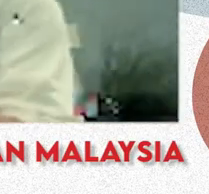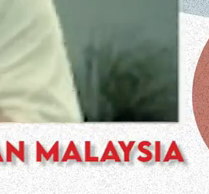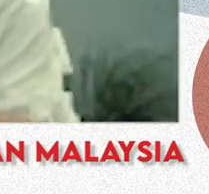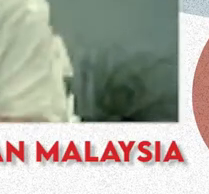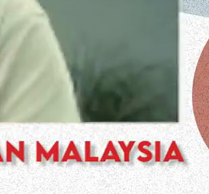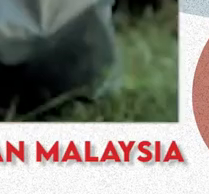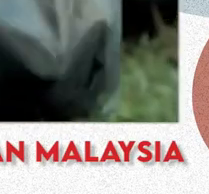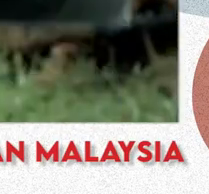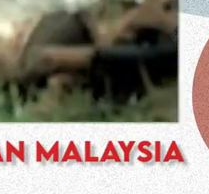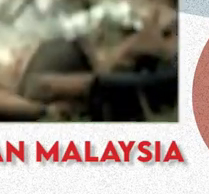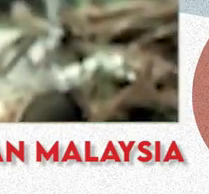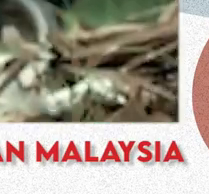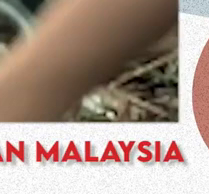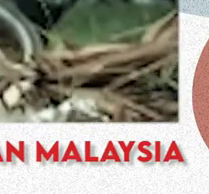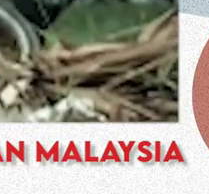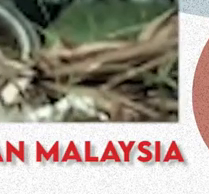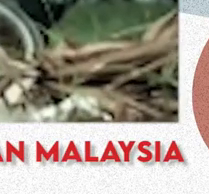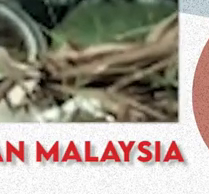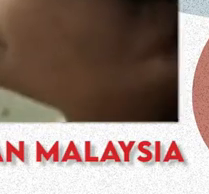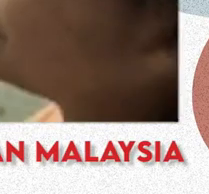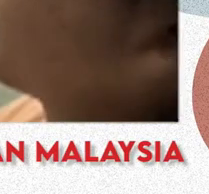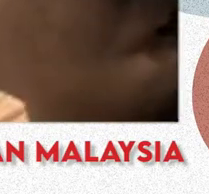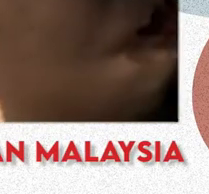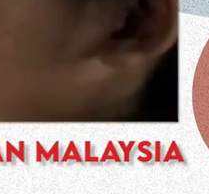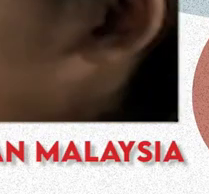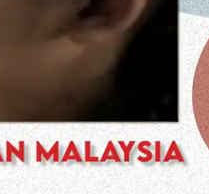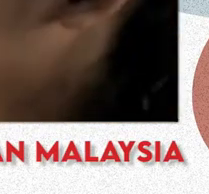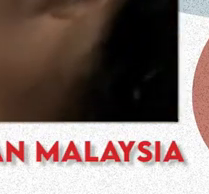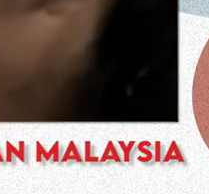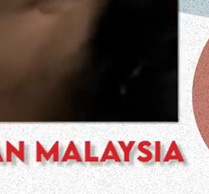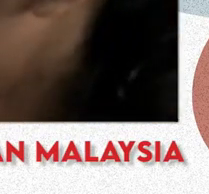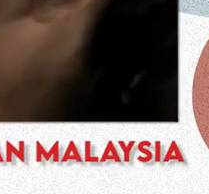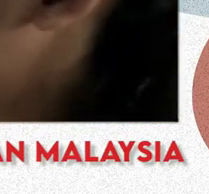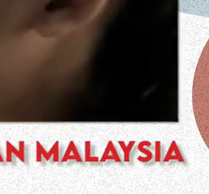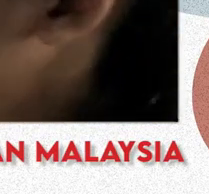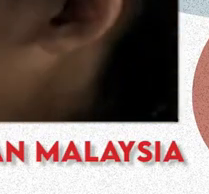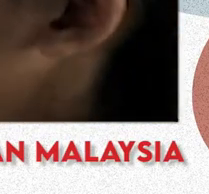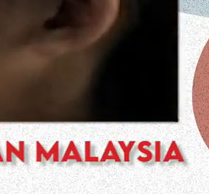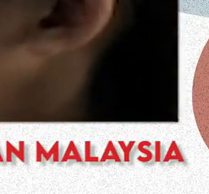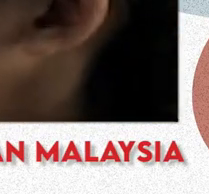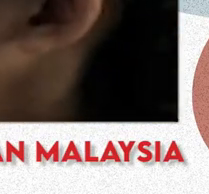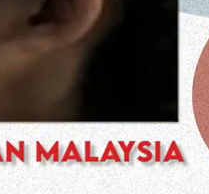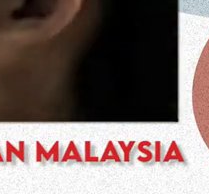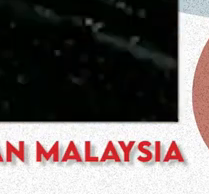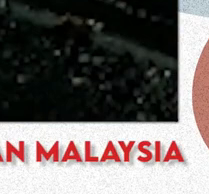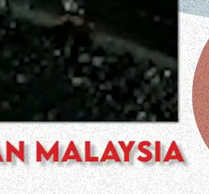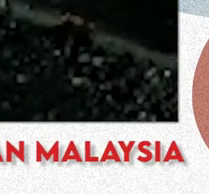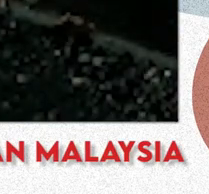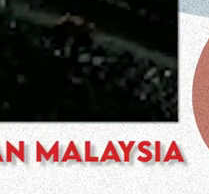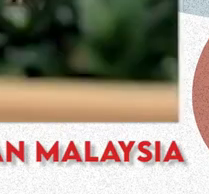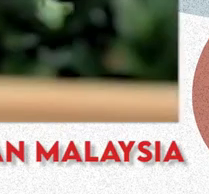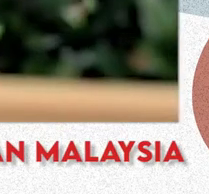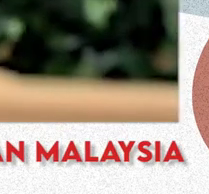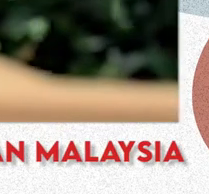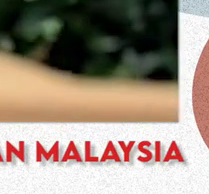yang lalu takkan kembali Yang ada kita lindungi bertindaklah sekarang